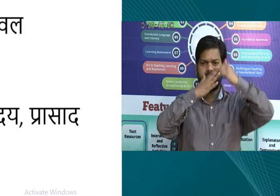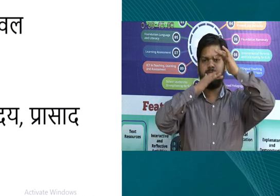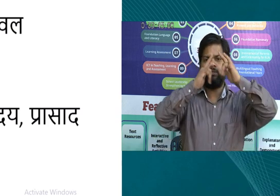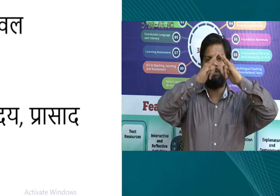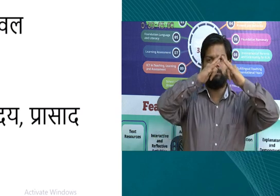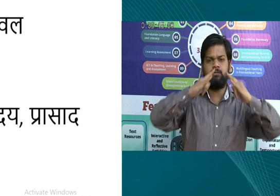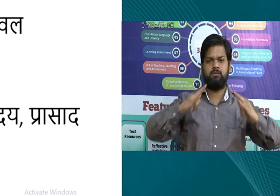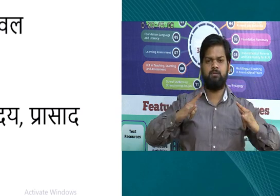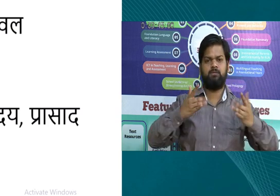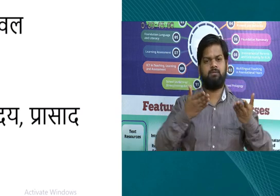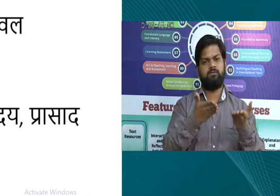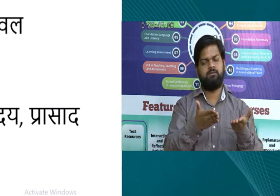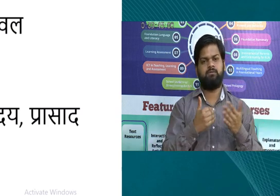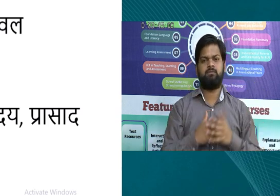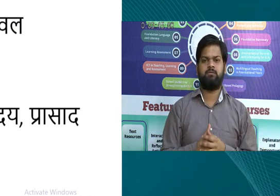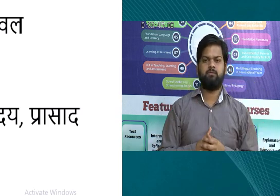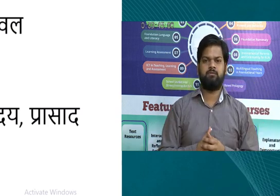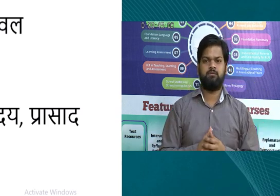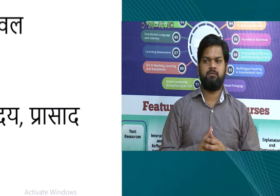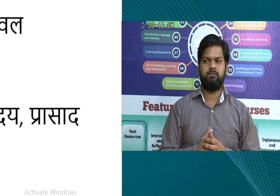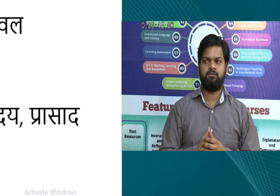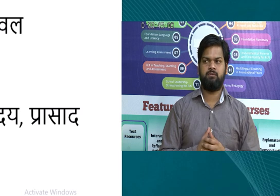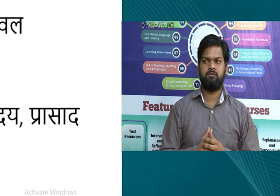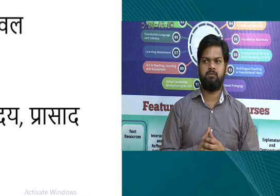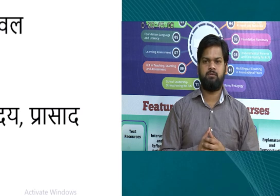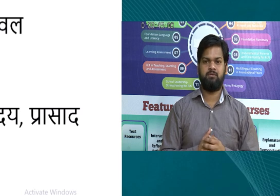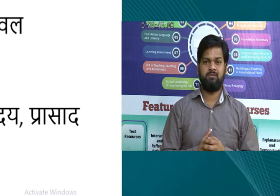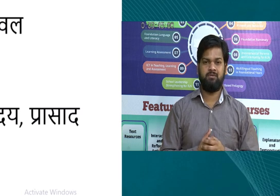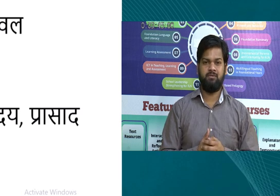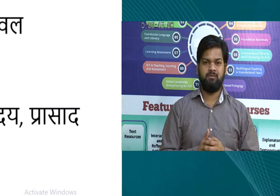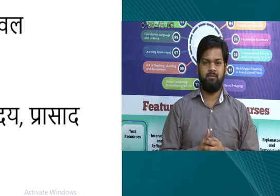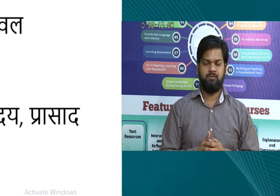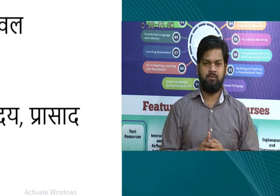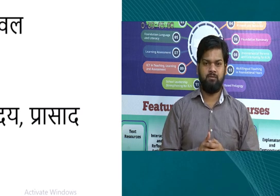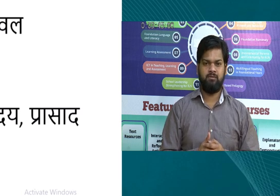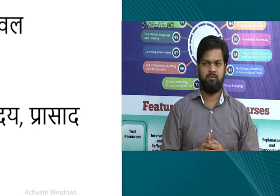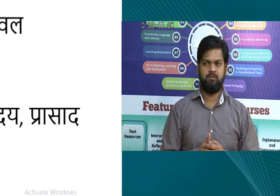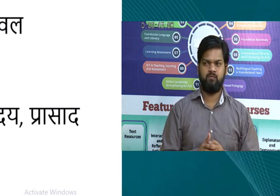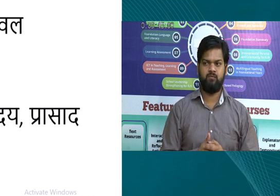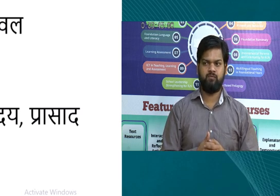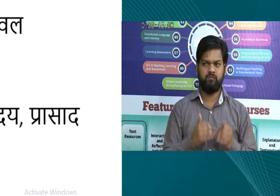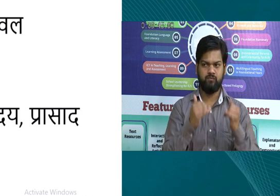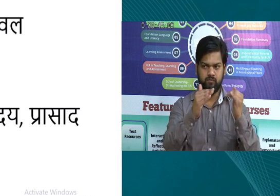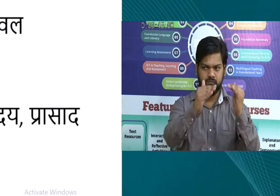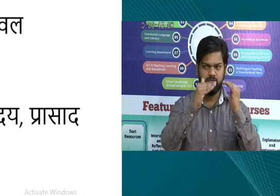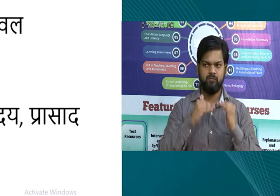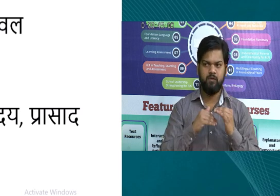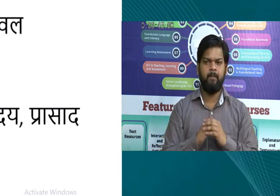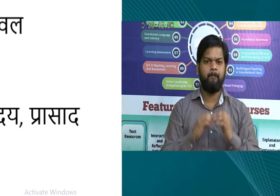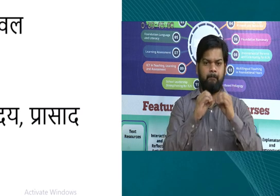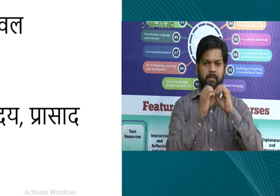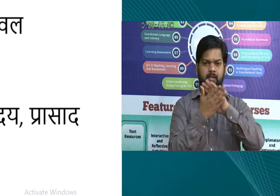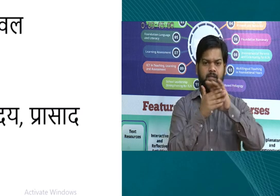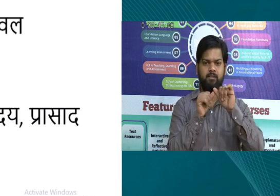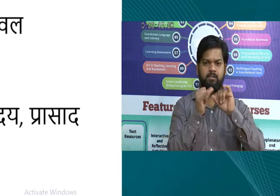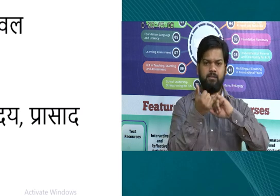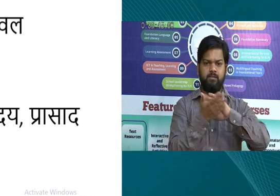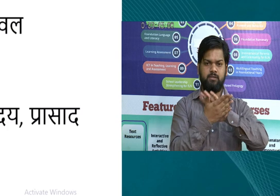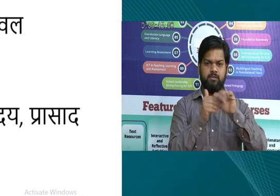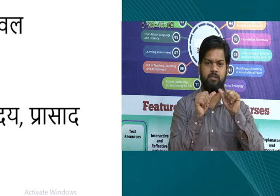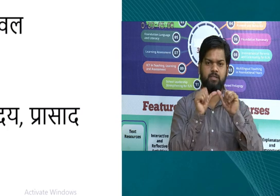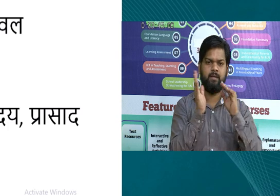जो ऐसे चीज जो रख मैं बदल गया हो जो ढेर हो गया वो खंडार हो गया हो और भस्म यह तो